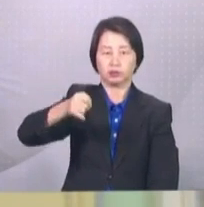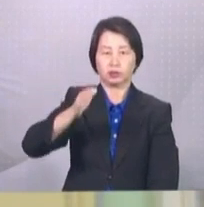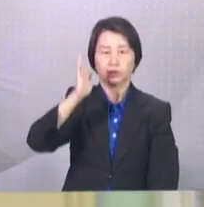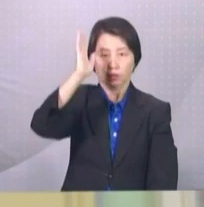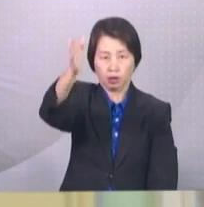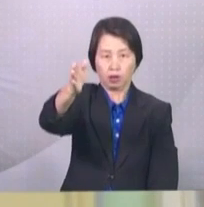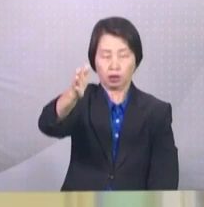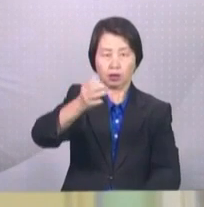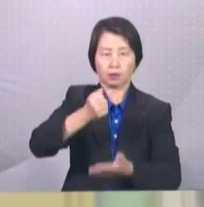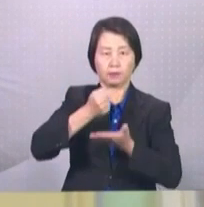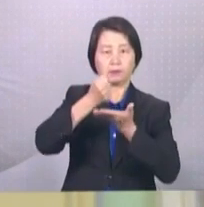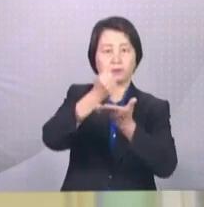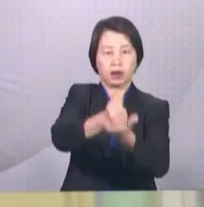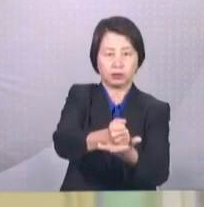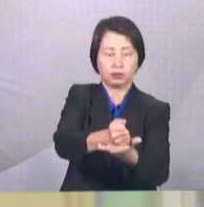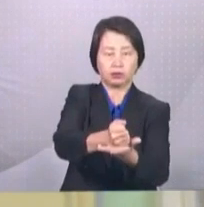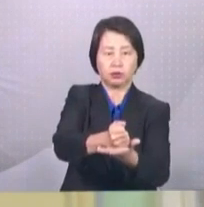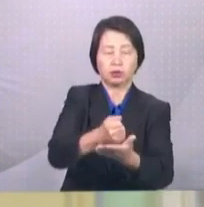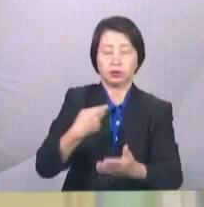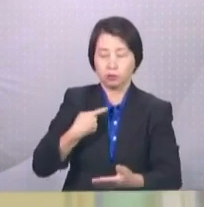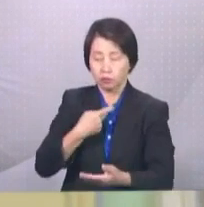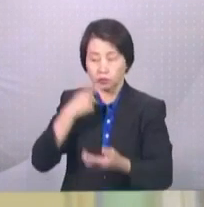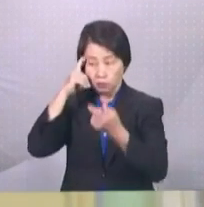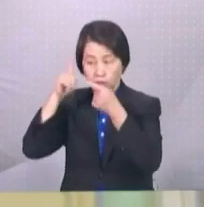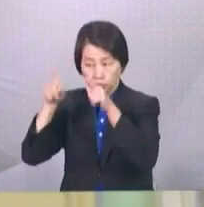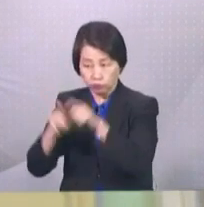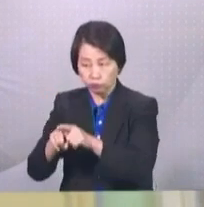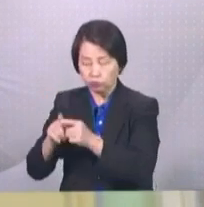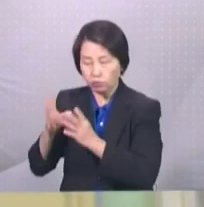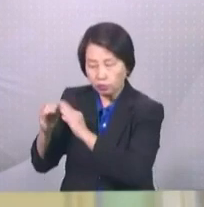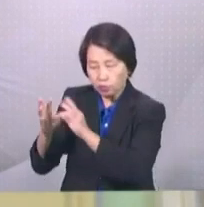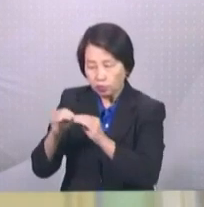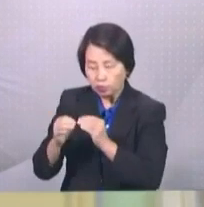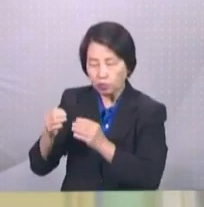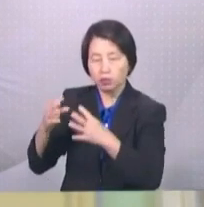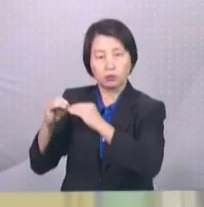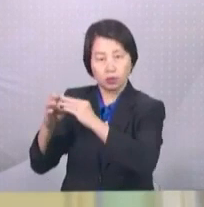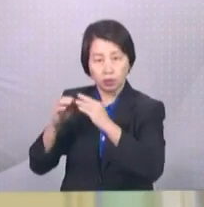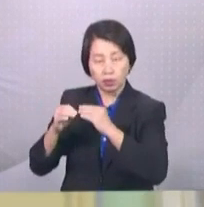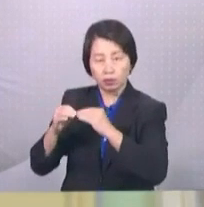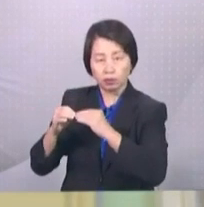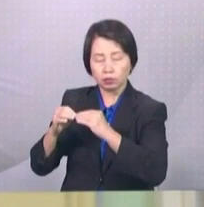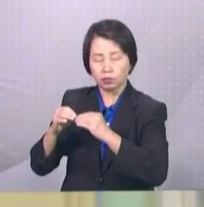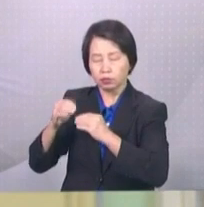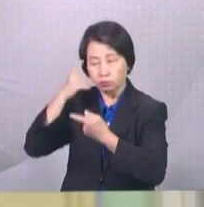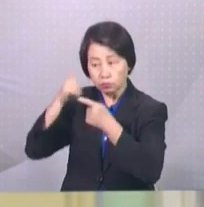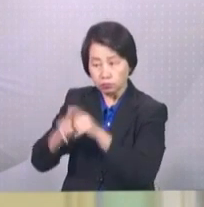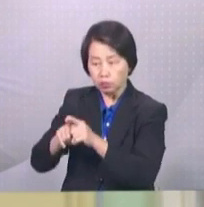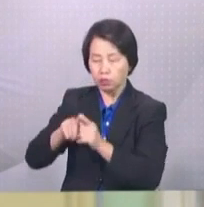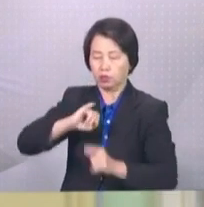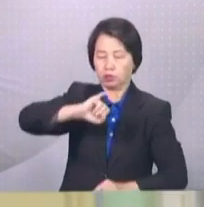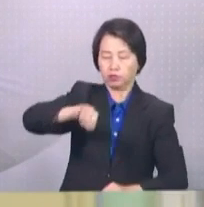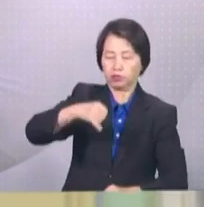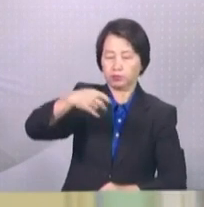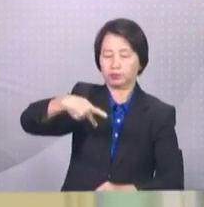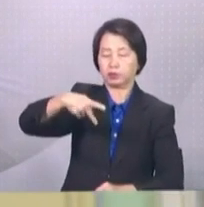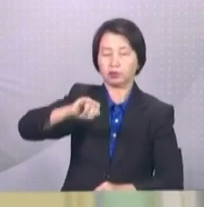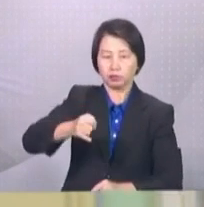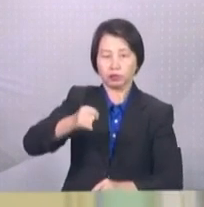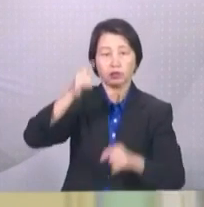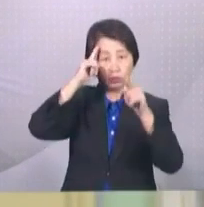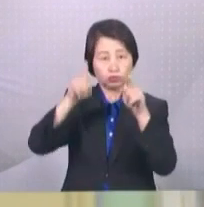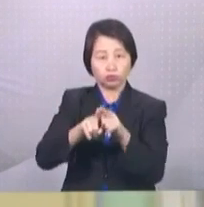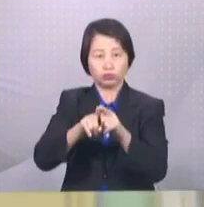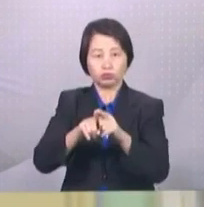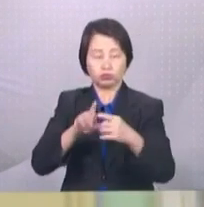kita bersujud dengan permohonan JPG untuk membantu pihak polisi di dalam